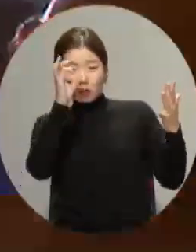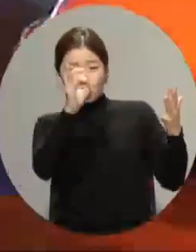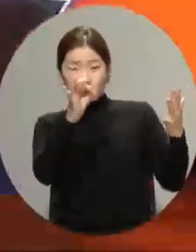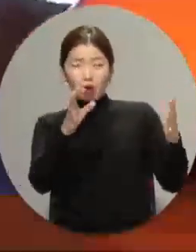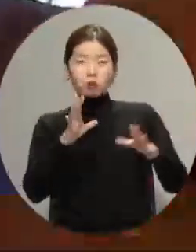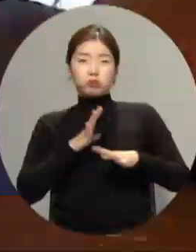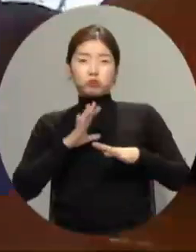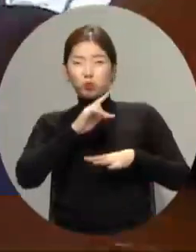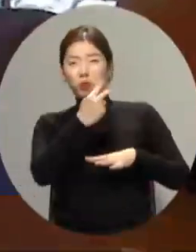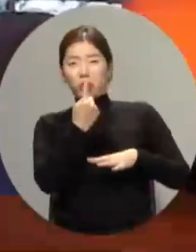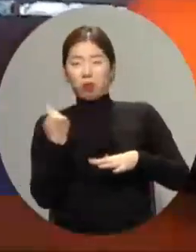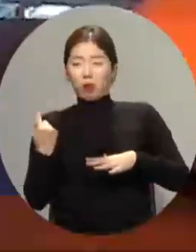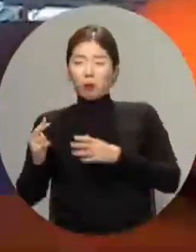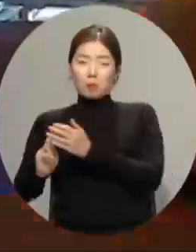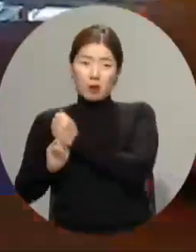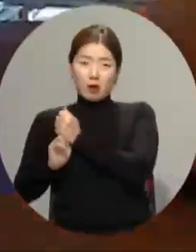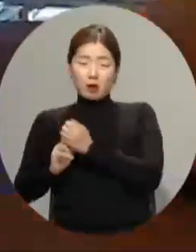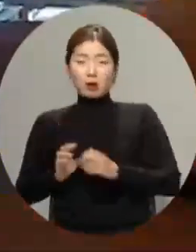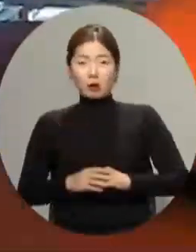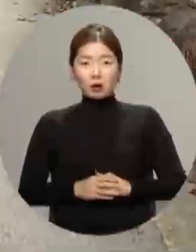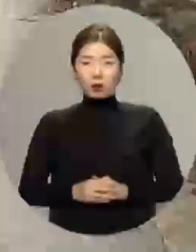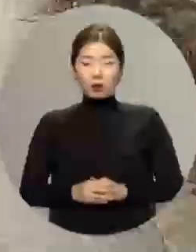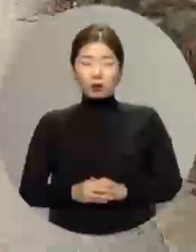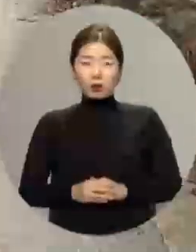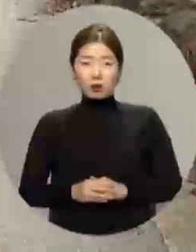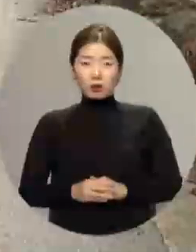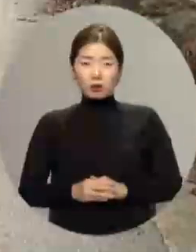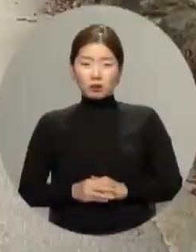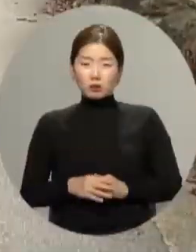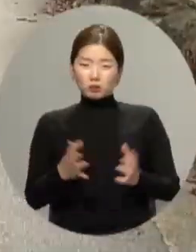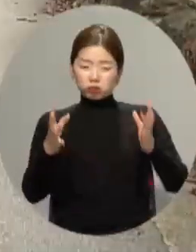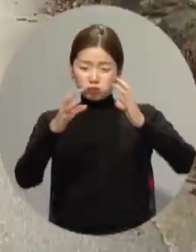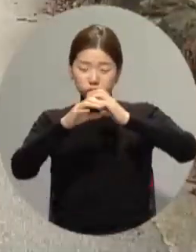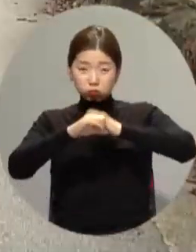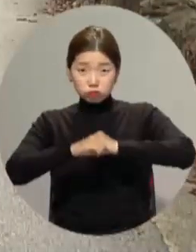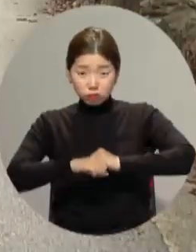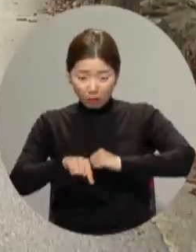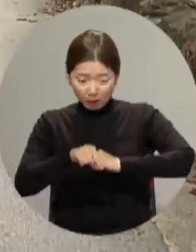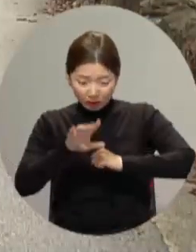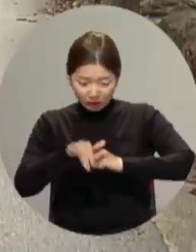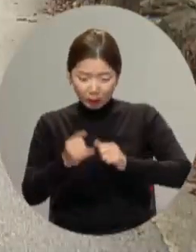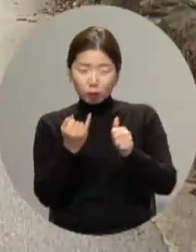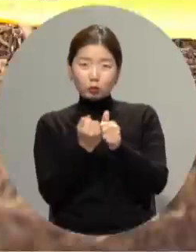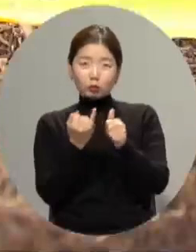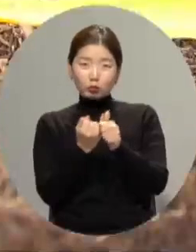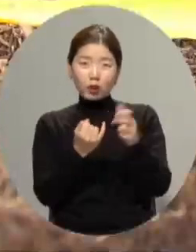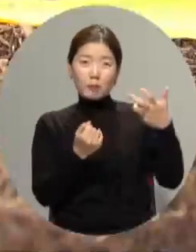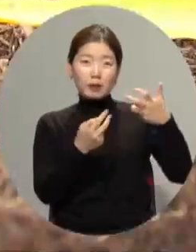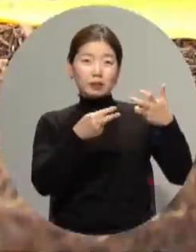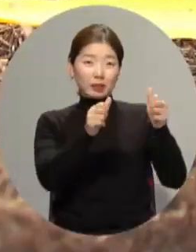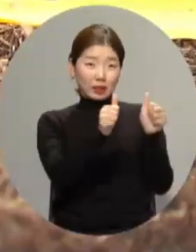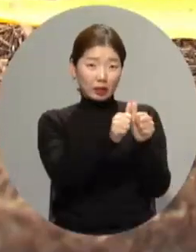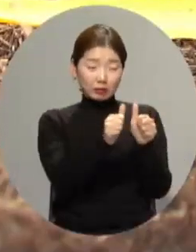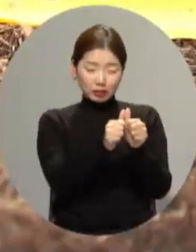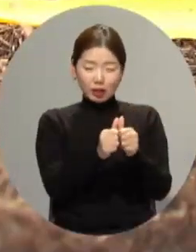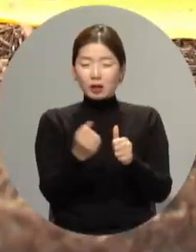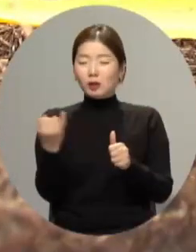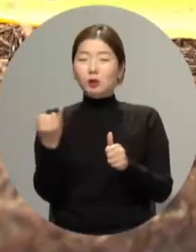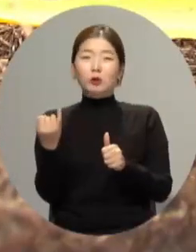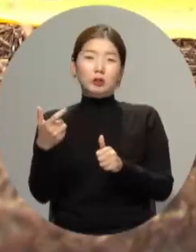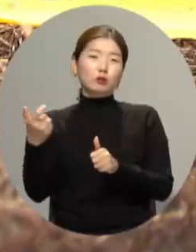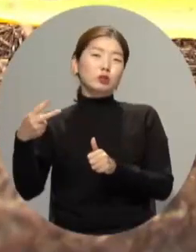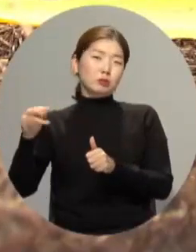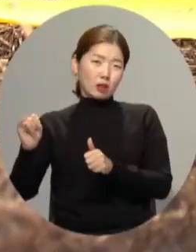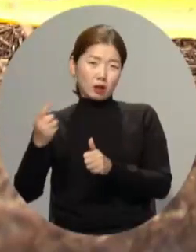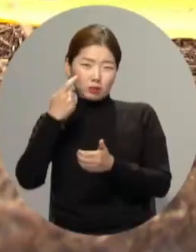나왔다가 들어갔어요. 무서워서 못 나오겠어. 화염에 녹아내린 집 안에서는 부부 사이인 80대 남성과 60대 여성이